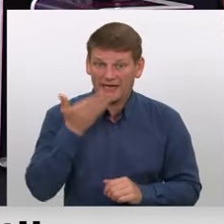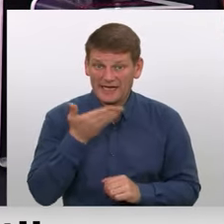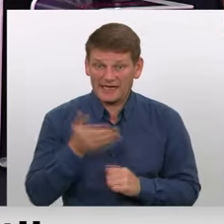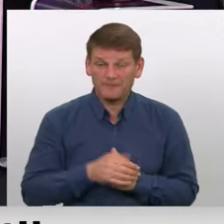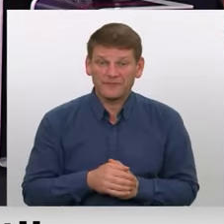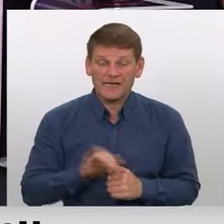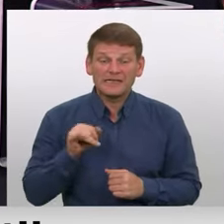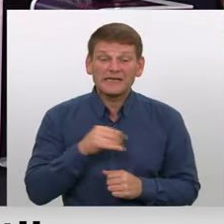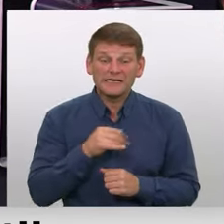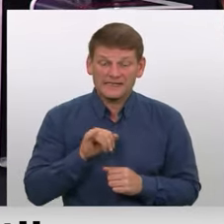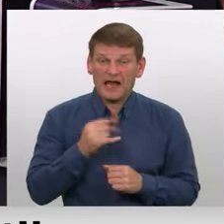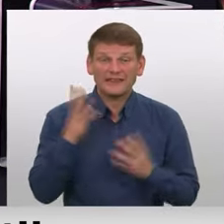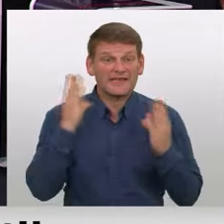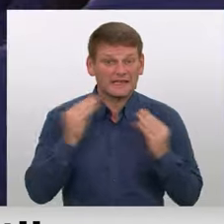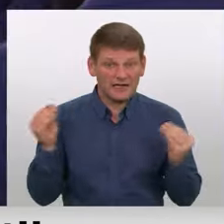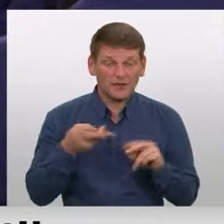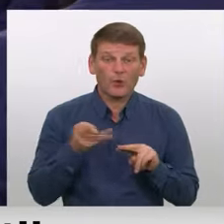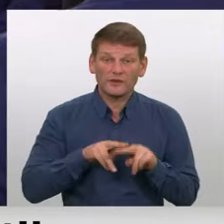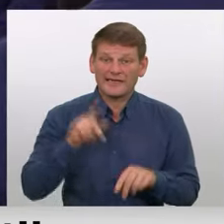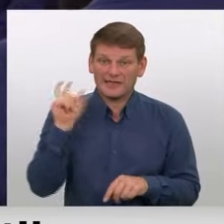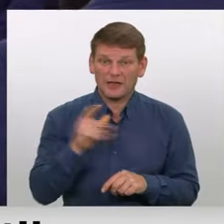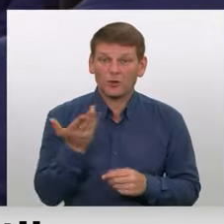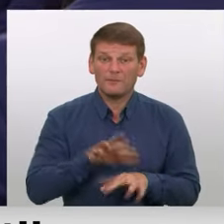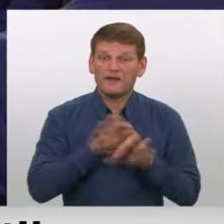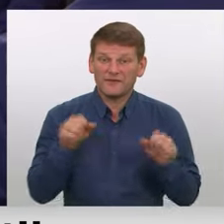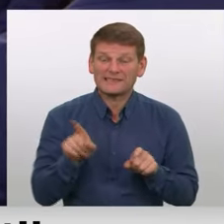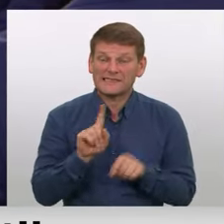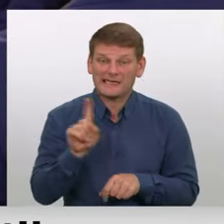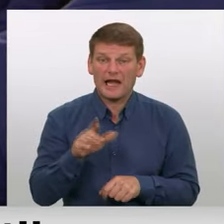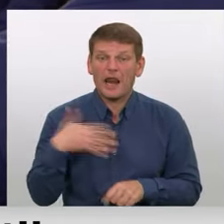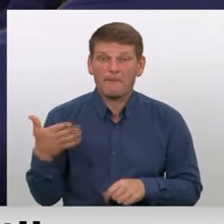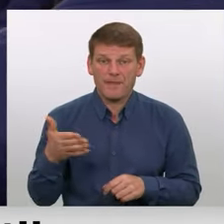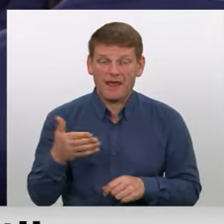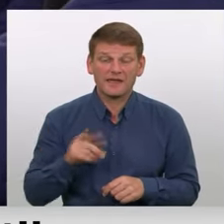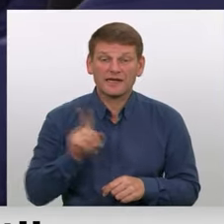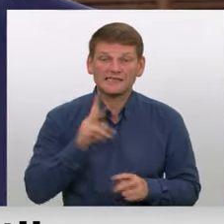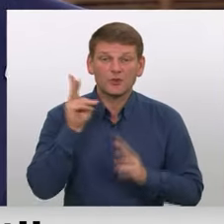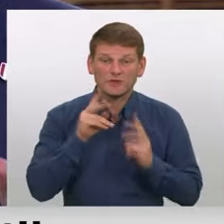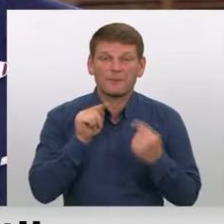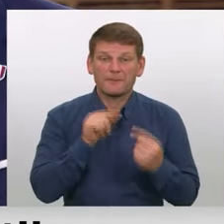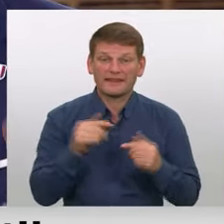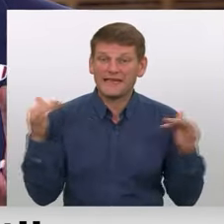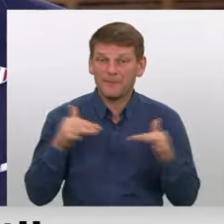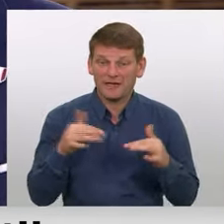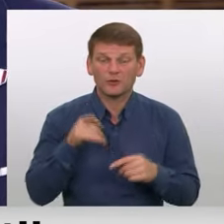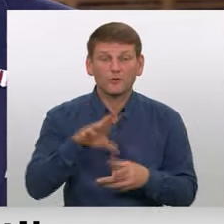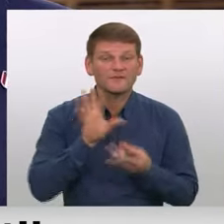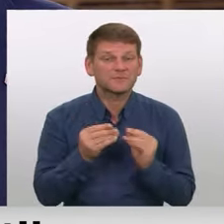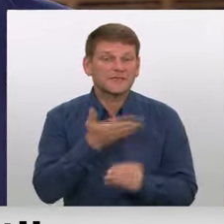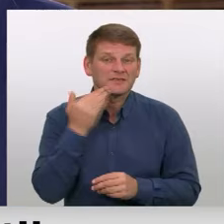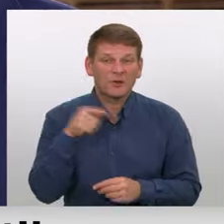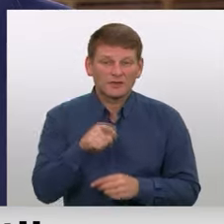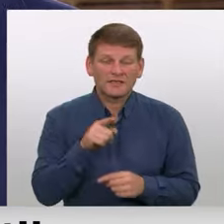Jā, Līderlande un Itālija, kur pie varas arī ir labējie, kas ir noskaņoti pret imigrantiem, bet tur vismaz nav šīs